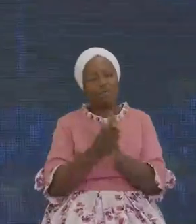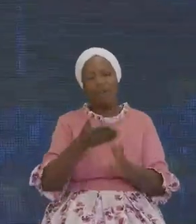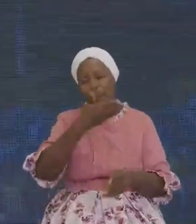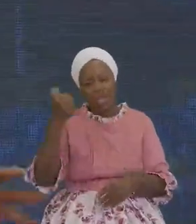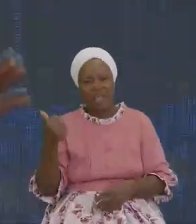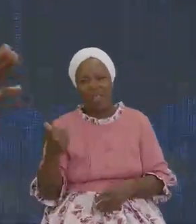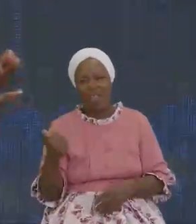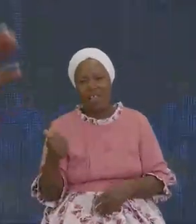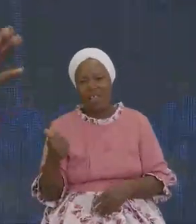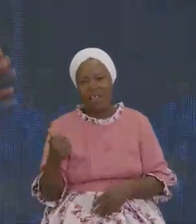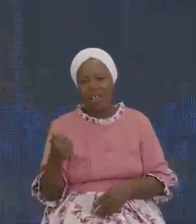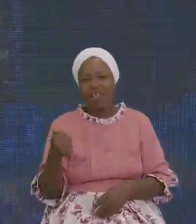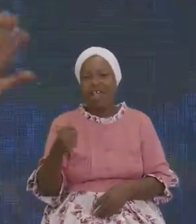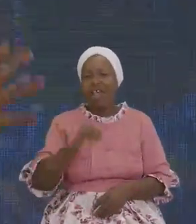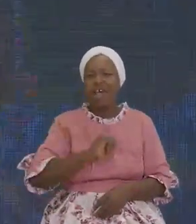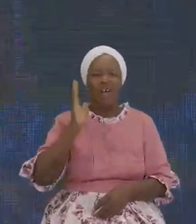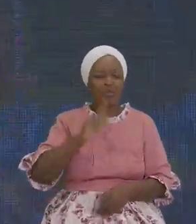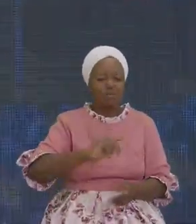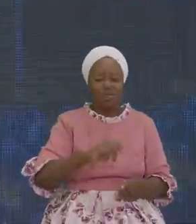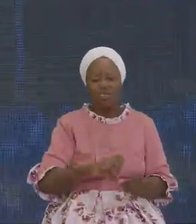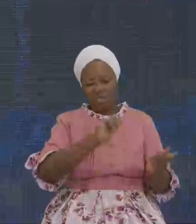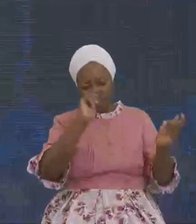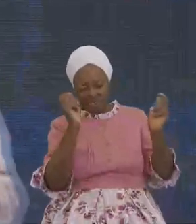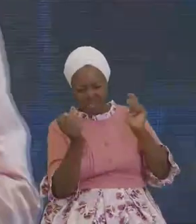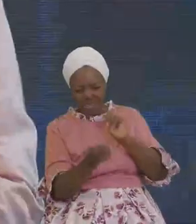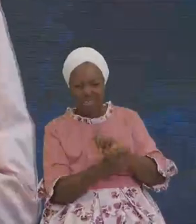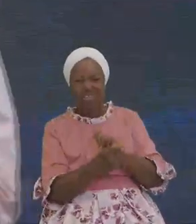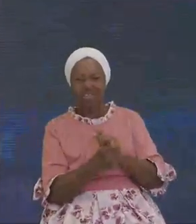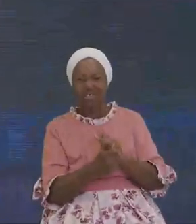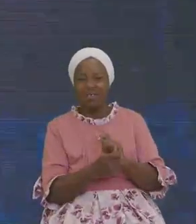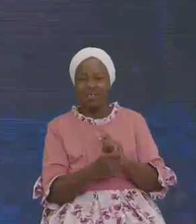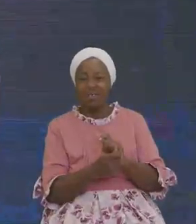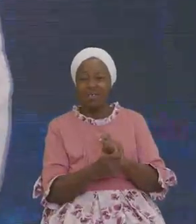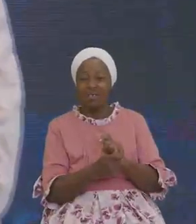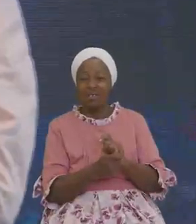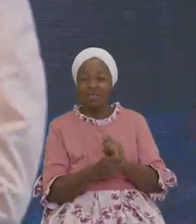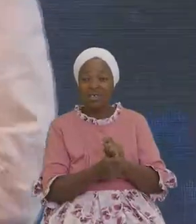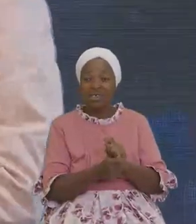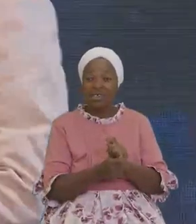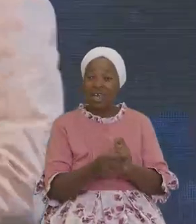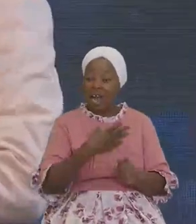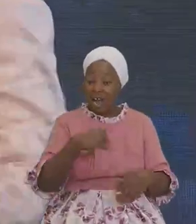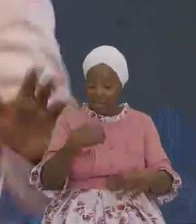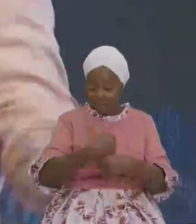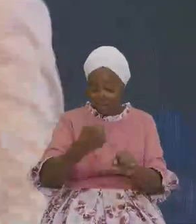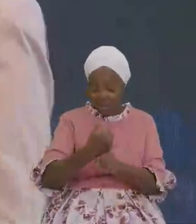Alors ne dis pas: oh, je vais devenir meilleur, je vais tourner une nouvelle page,